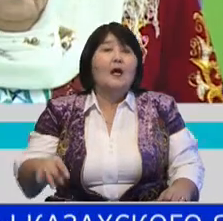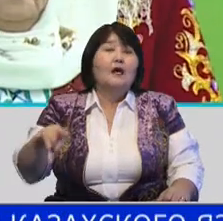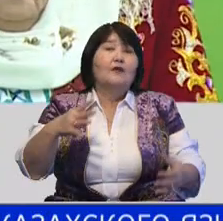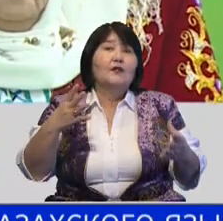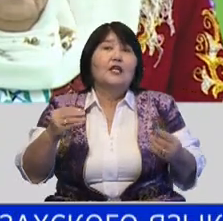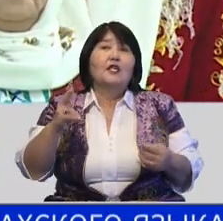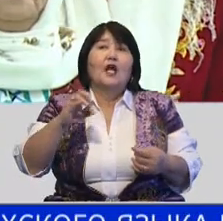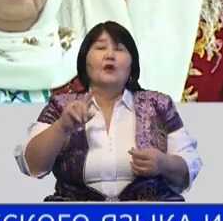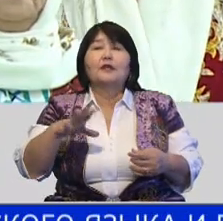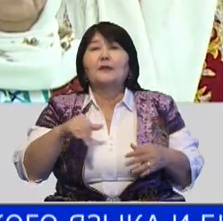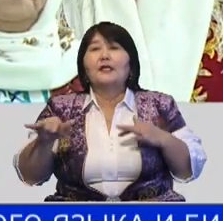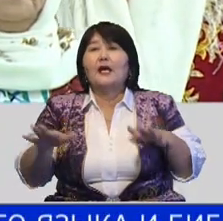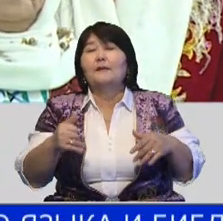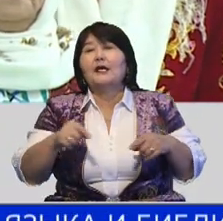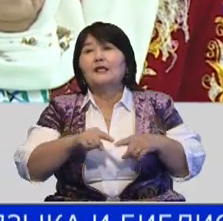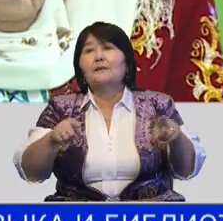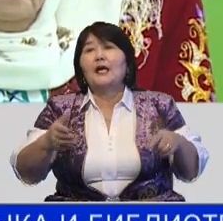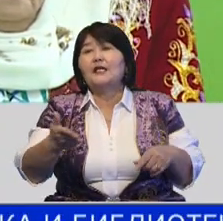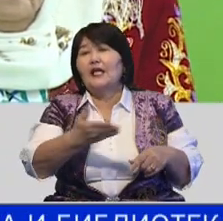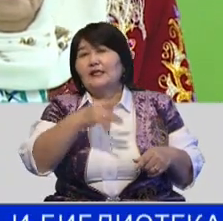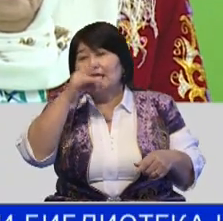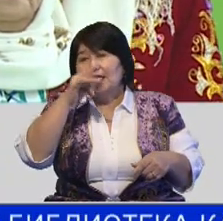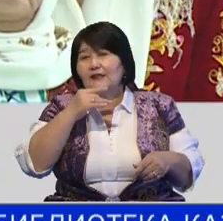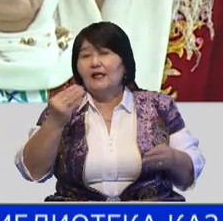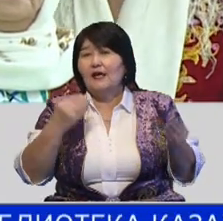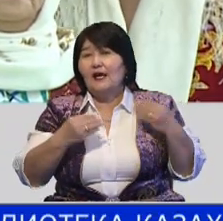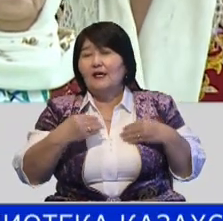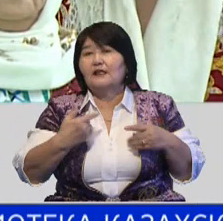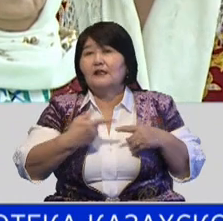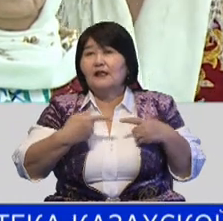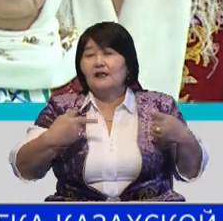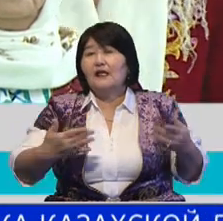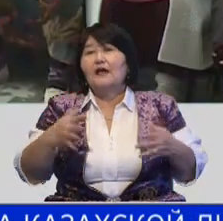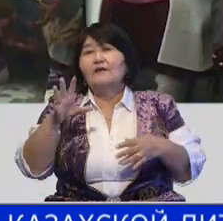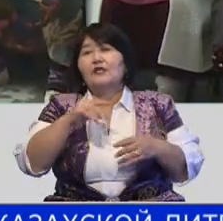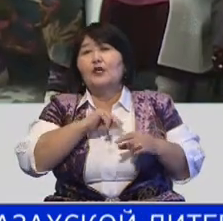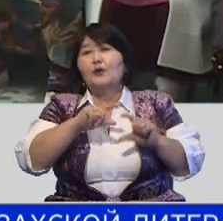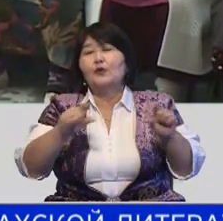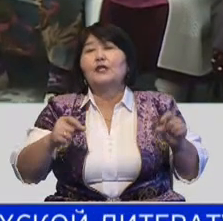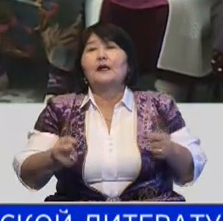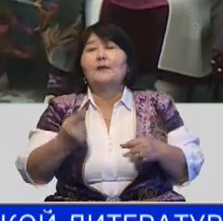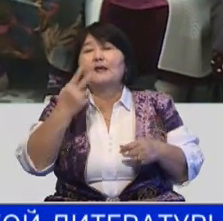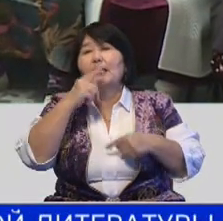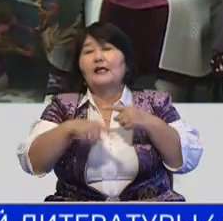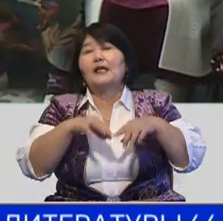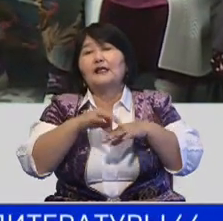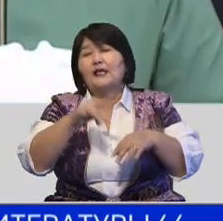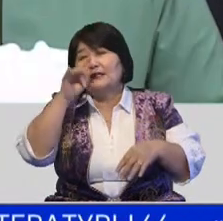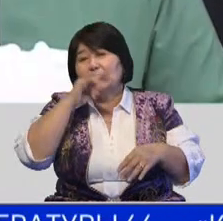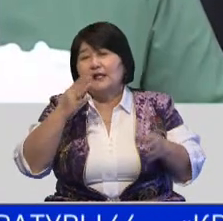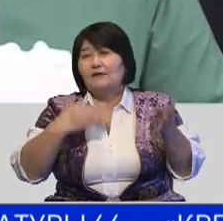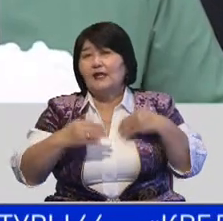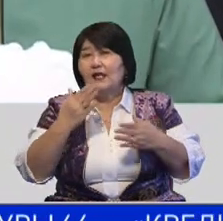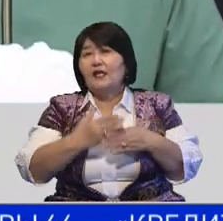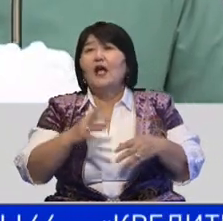дни Наурыза проходит мероприятие по пропаганде нашей национальной одежды, блюд, игр. Во всех учреждениях появилась традиция ношения одежды в